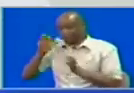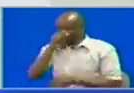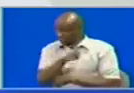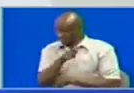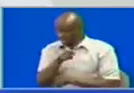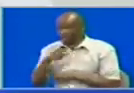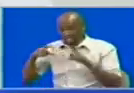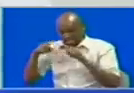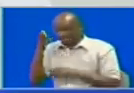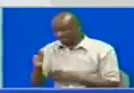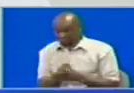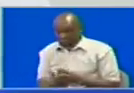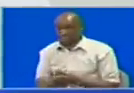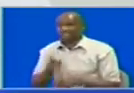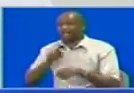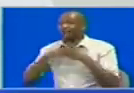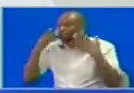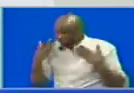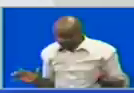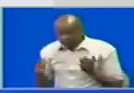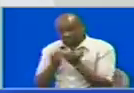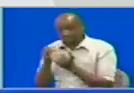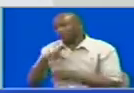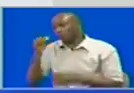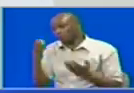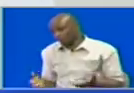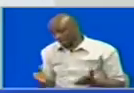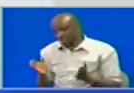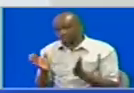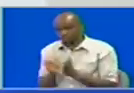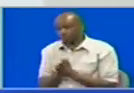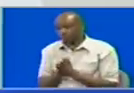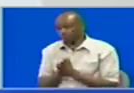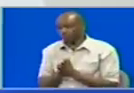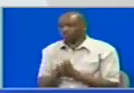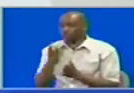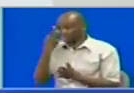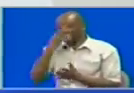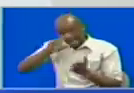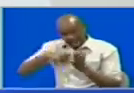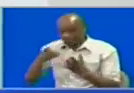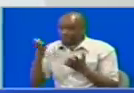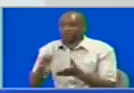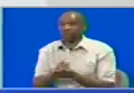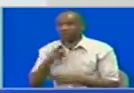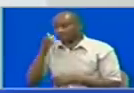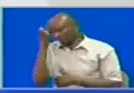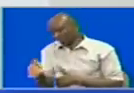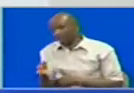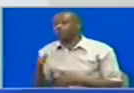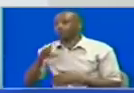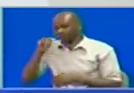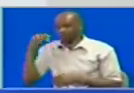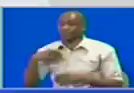kucheza. Sasa tulipomaliza Saturday tukaondoka safari mpaka kwako ni kama masaa matatu. Kufika tukapata wale ndio wanamaliza